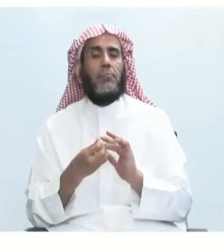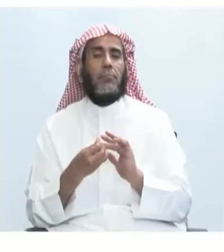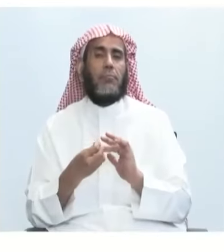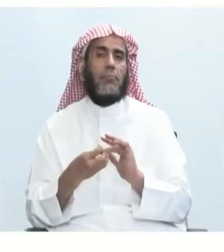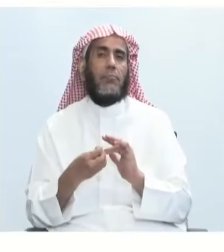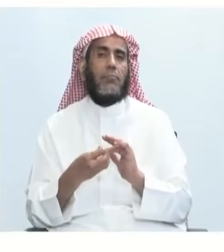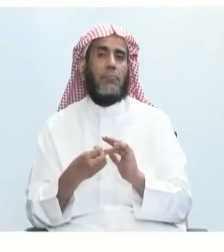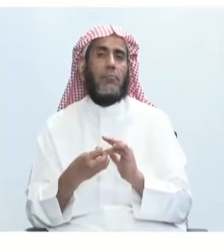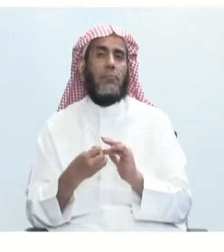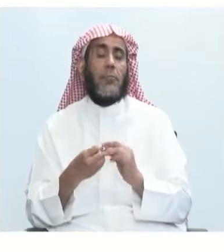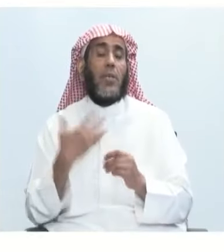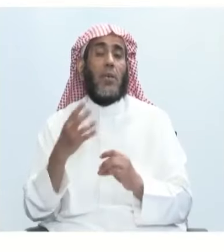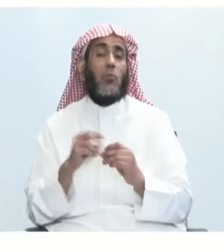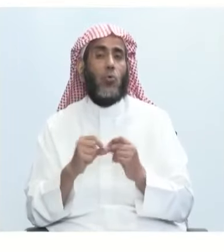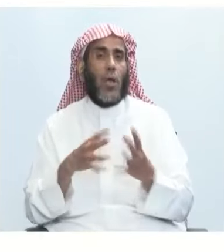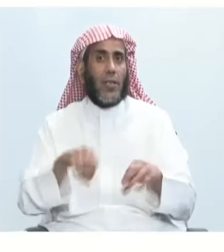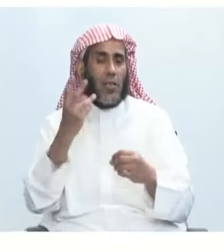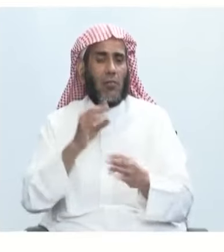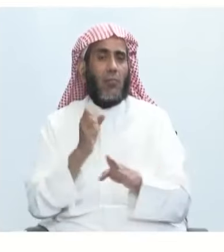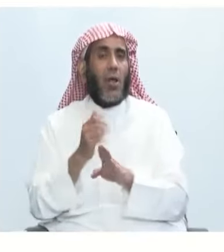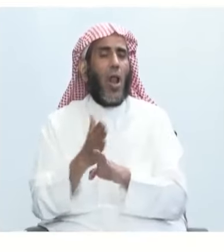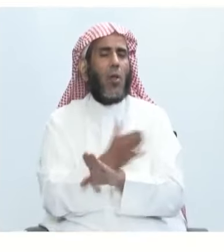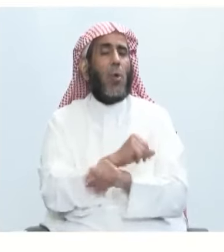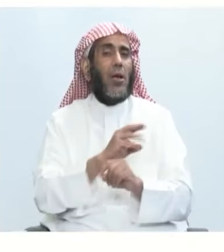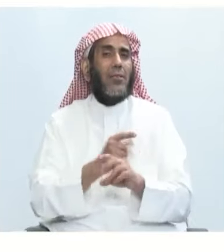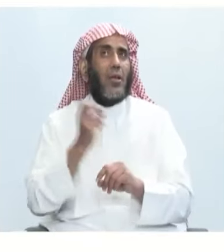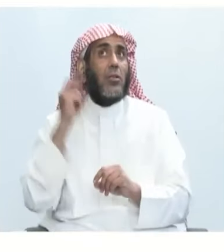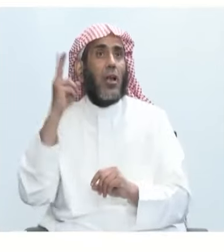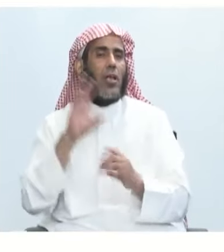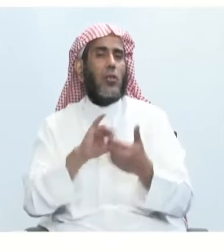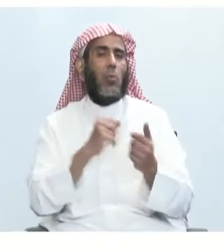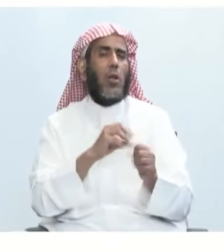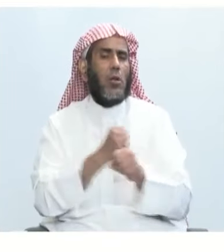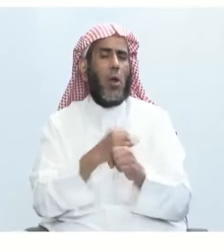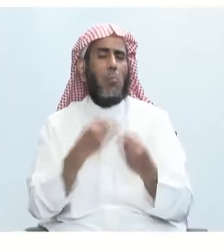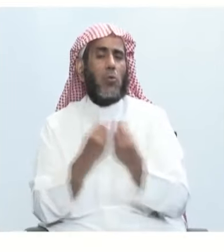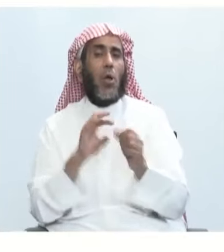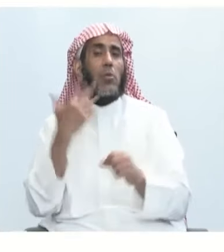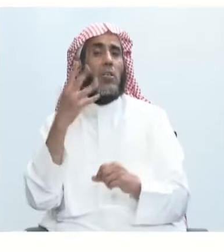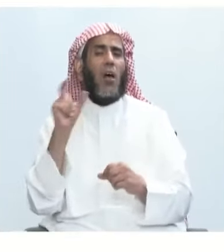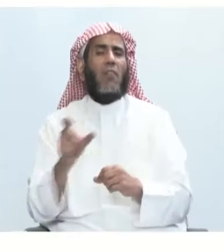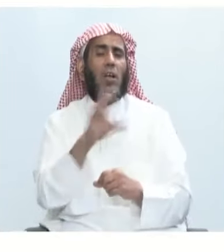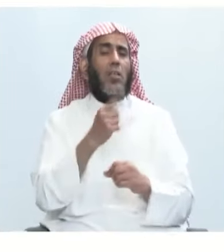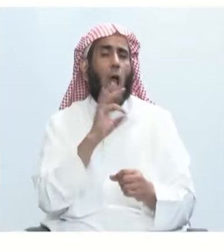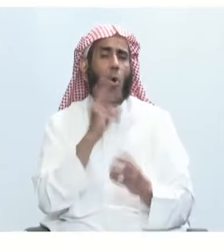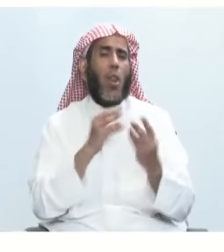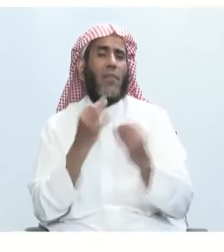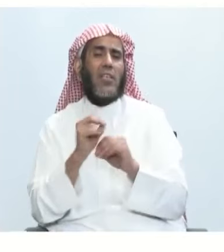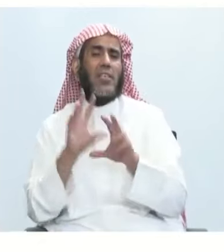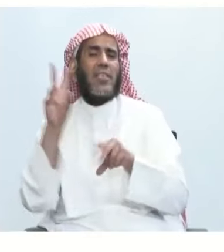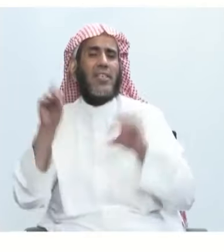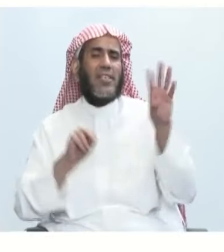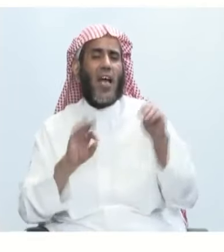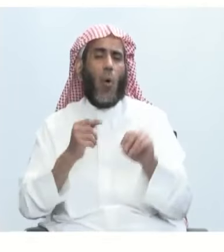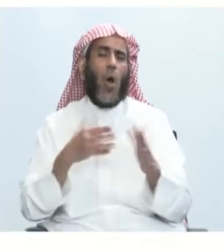واحمر خامسا هنا اكتشف الانماط الادراكيه لزملائك اعمل مع مجموعه من خمسه افراد يحكي كل فرد قصه او